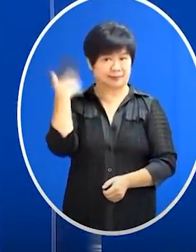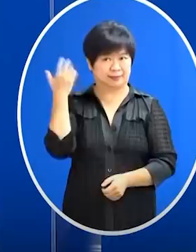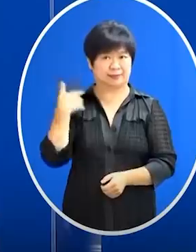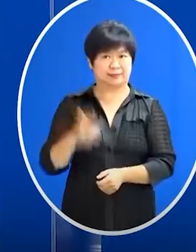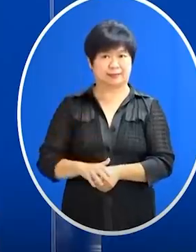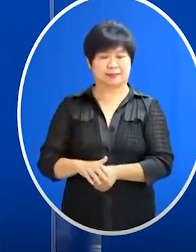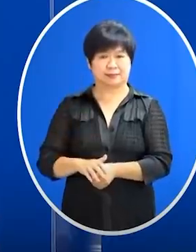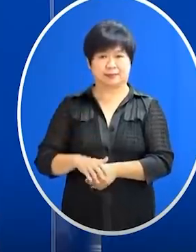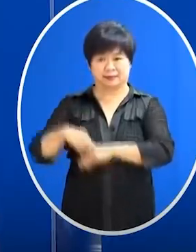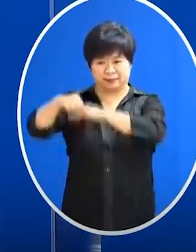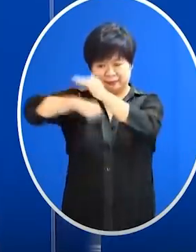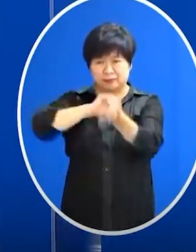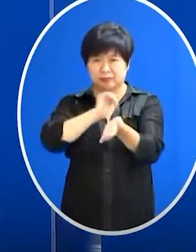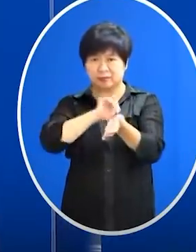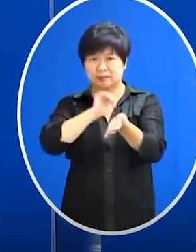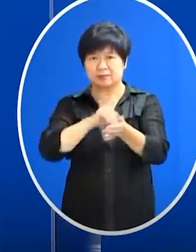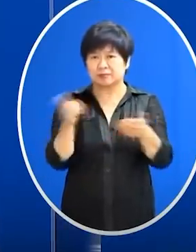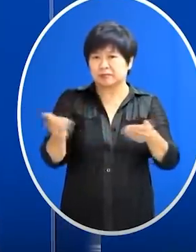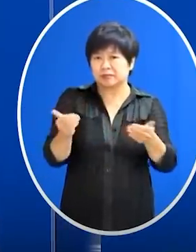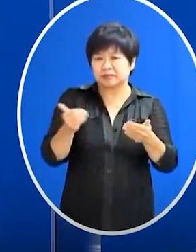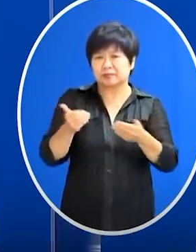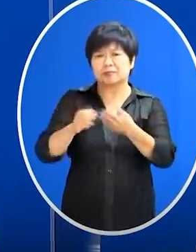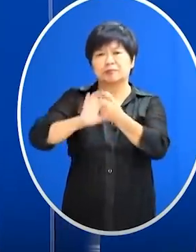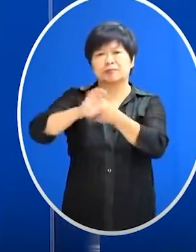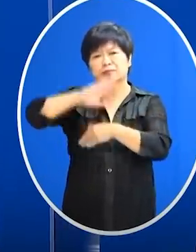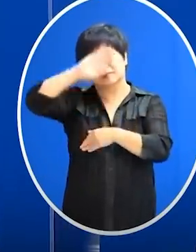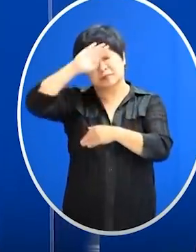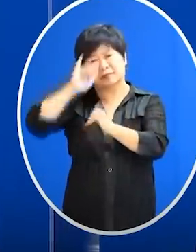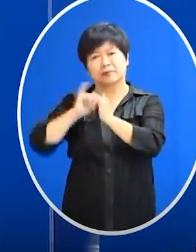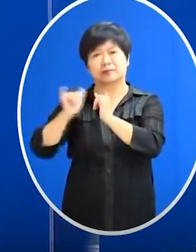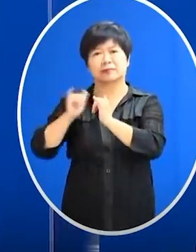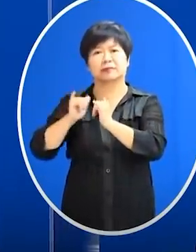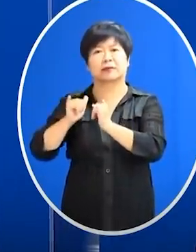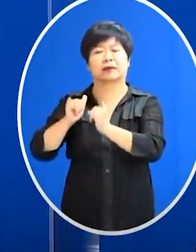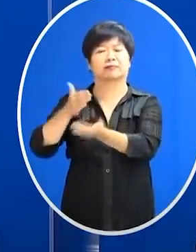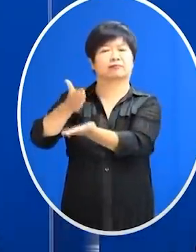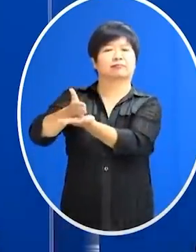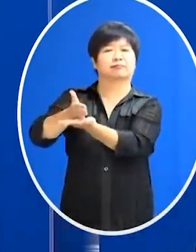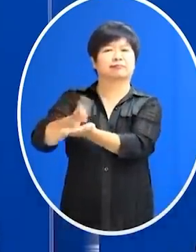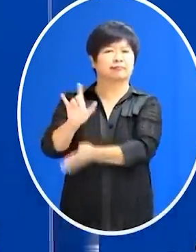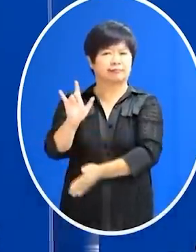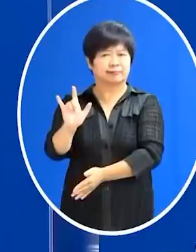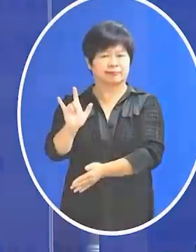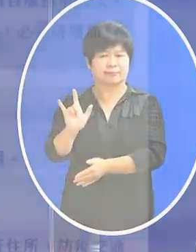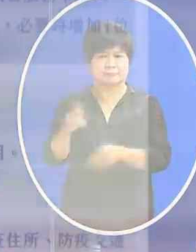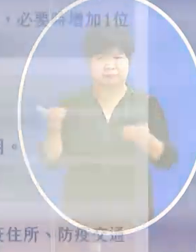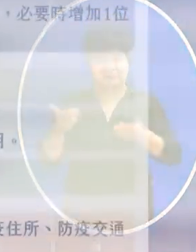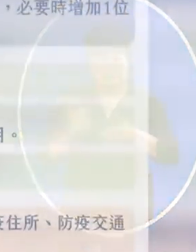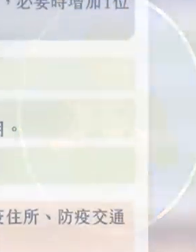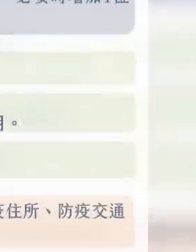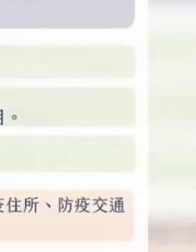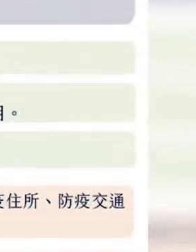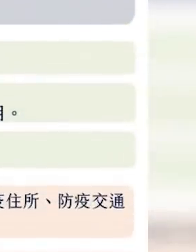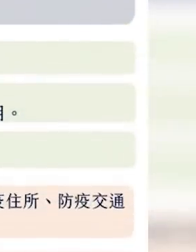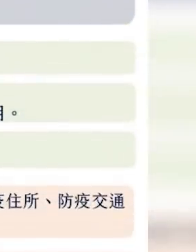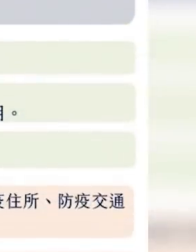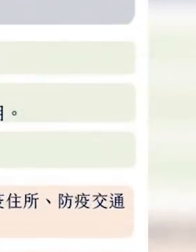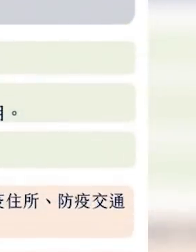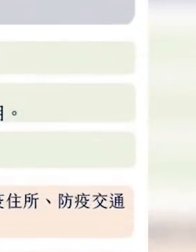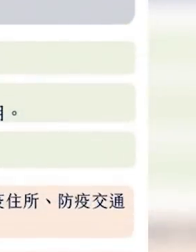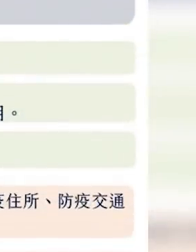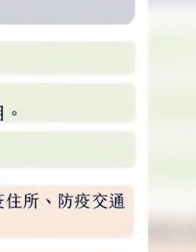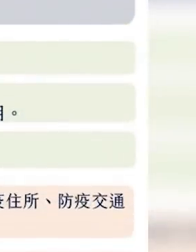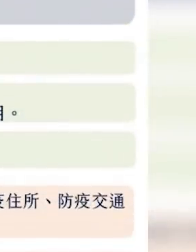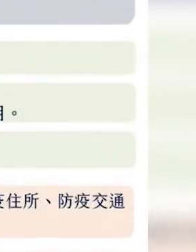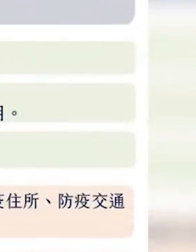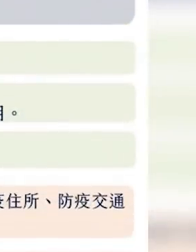台湾就医的一些国际病人，因此而中断了他的治疗的疗程，那么就是以